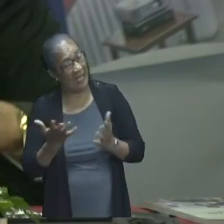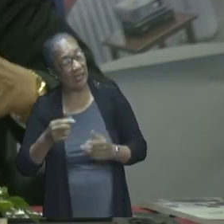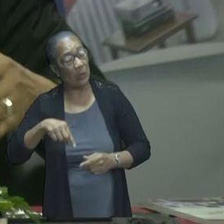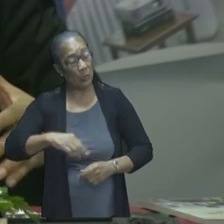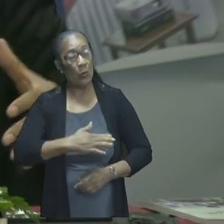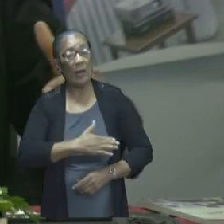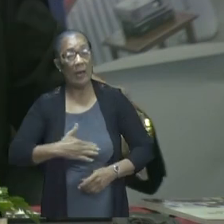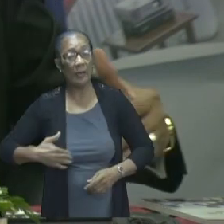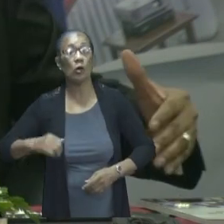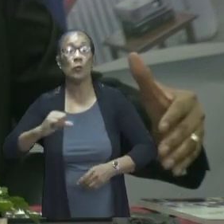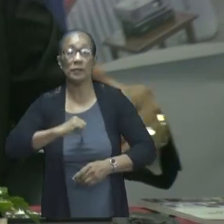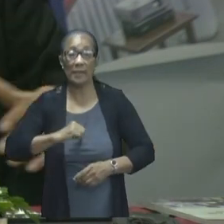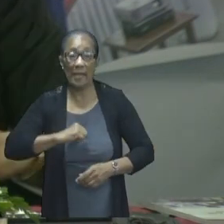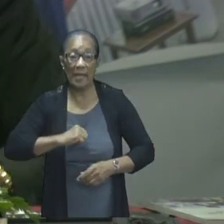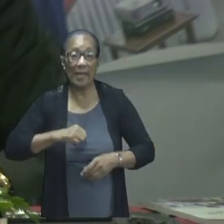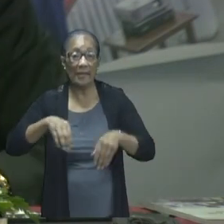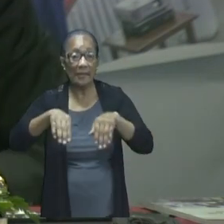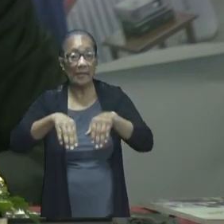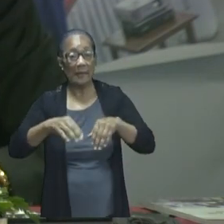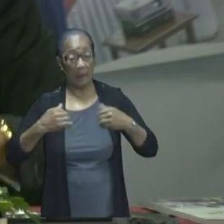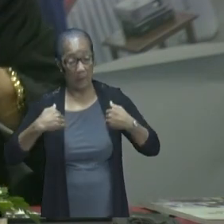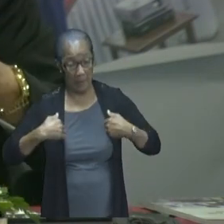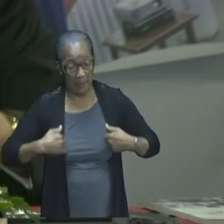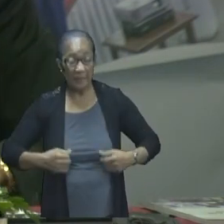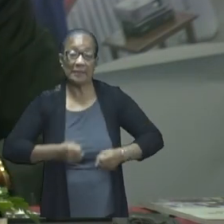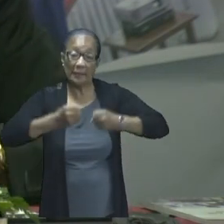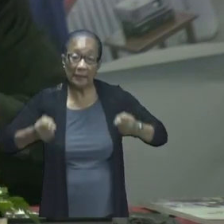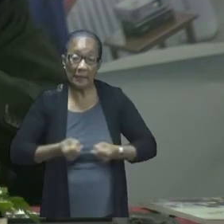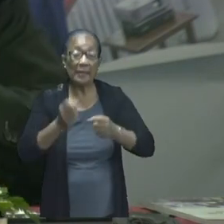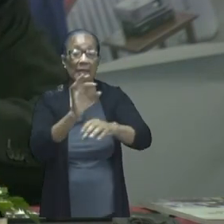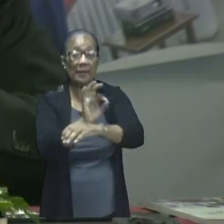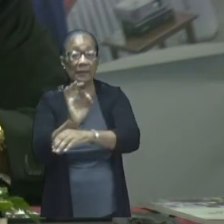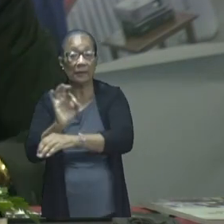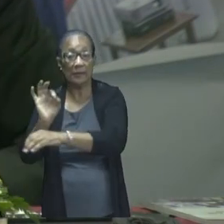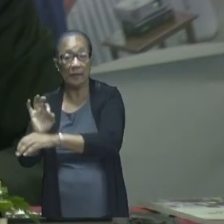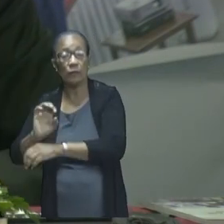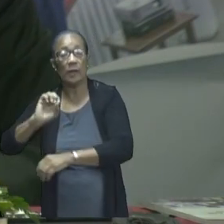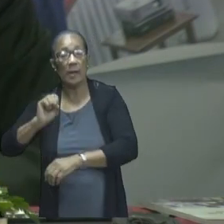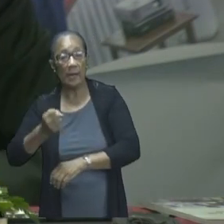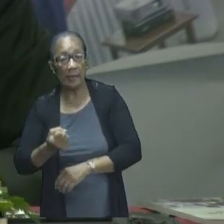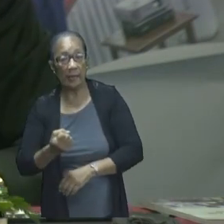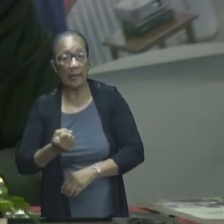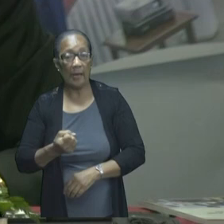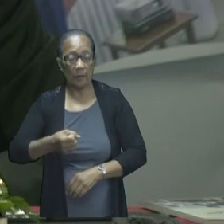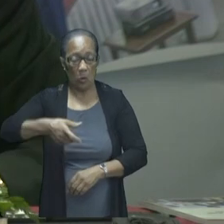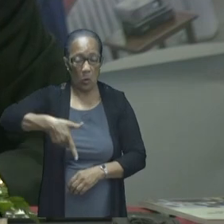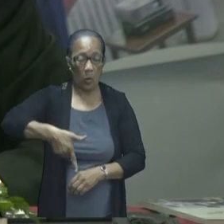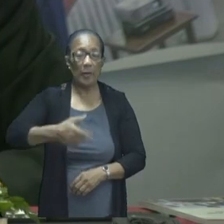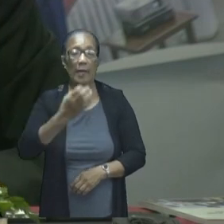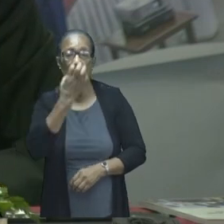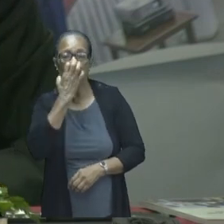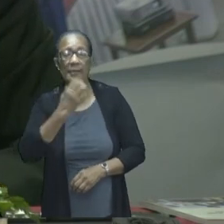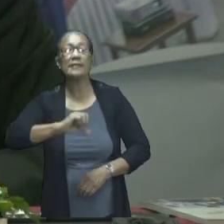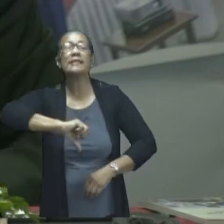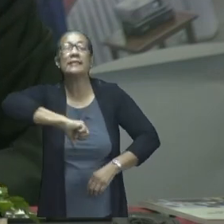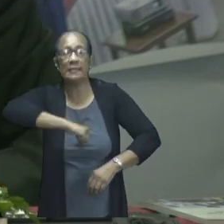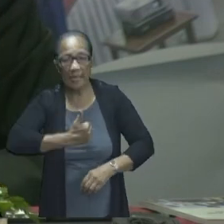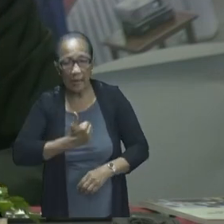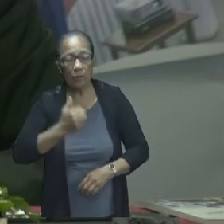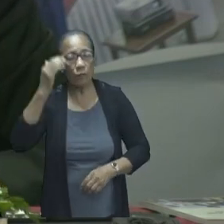laat ons eigen kader te gaan trainen zodat ons eigen vader die wine glass zelfstandig puin en beheren